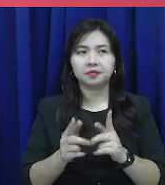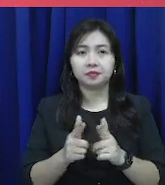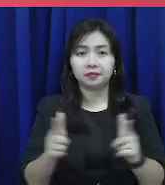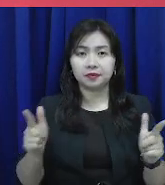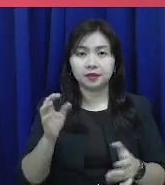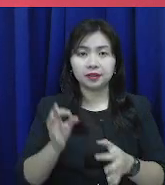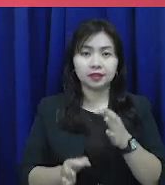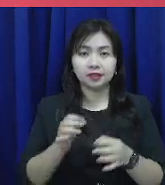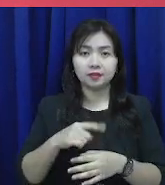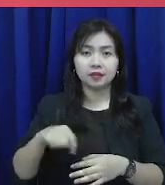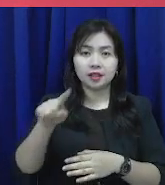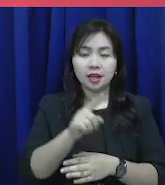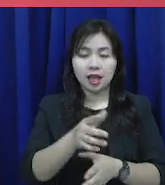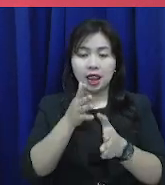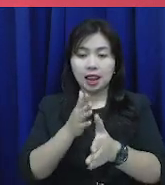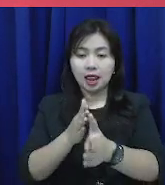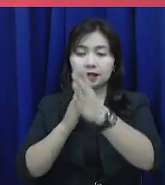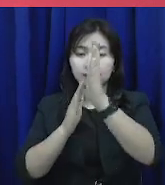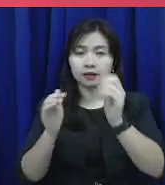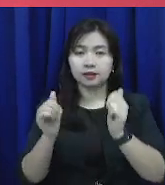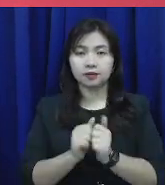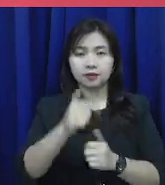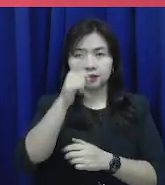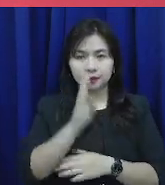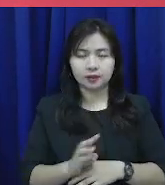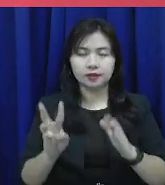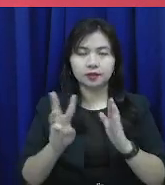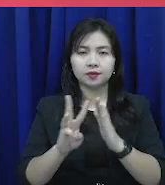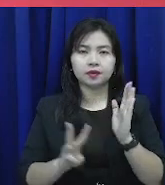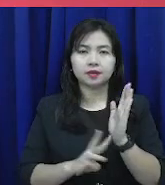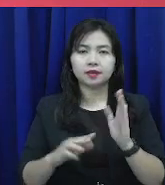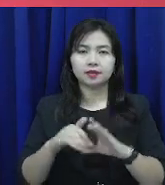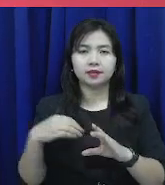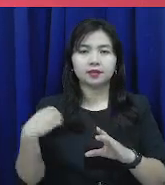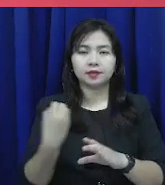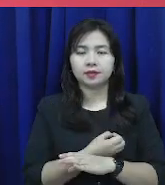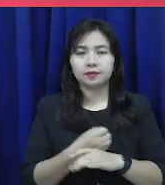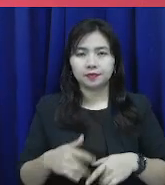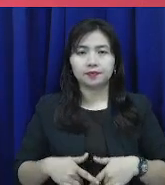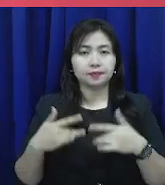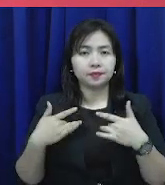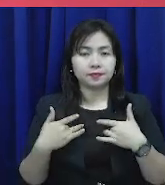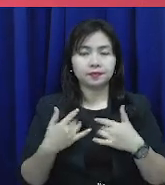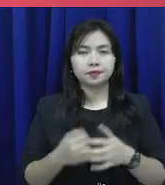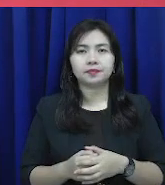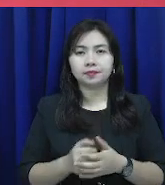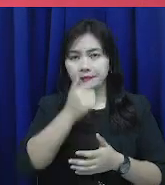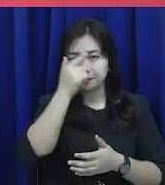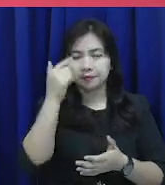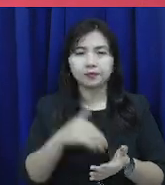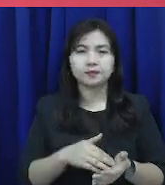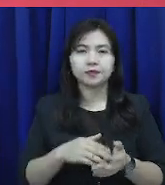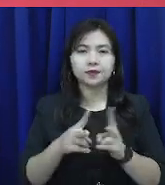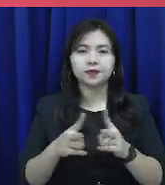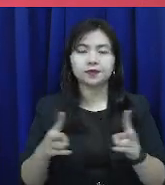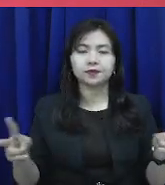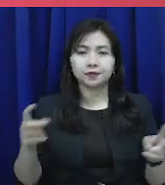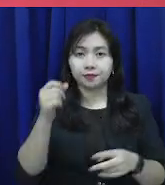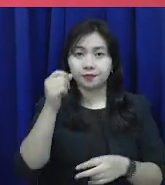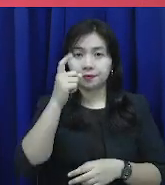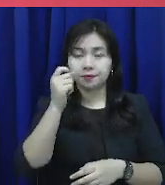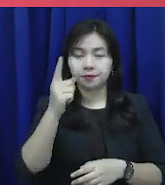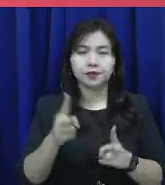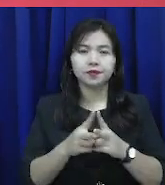tayo sa plano ng Diyos sa buhay po natin hindi yung gagawa pa tayo ng sarili nating pamaran kasi nga It's very clear in the book of Proverbs it is